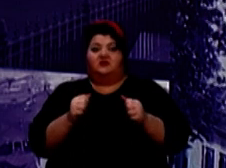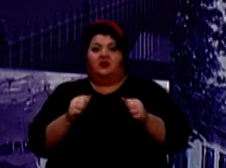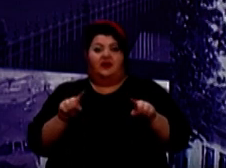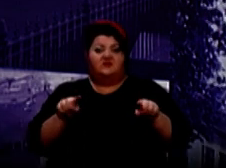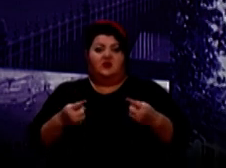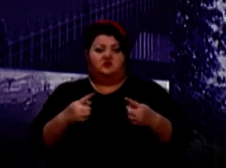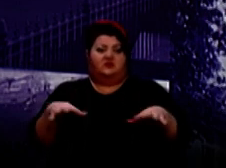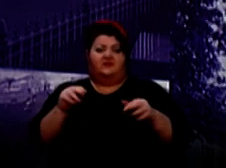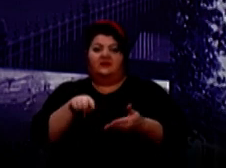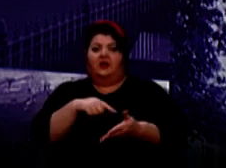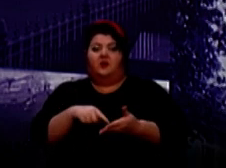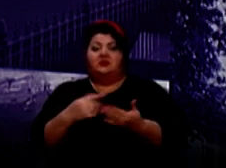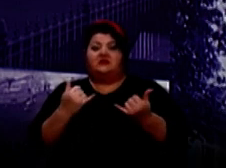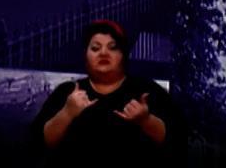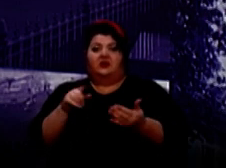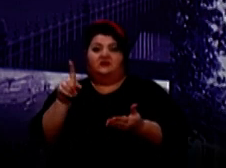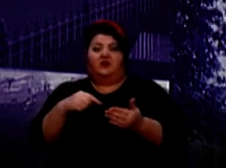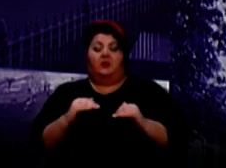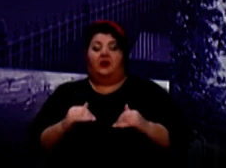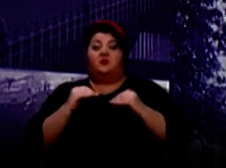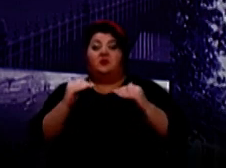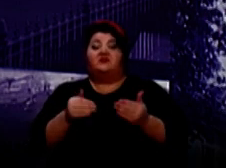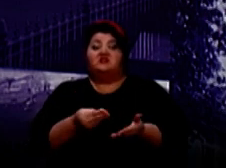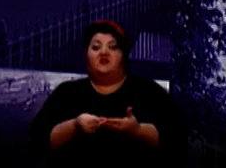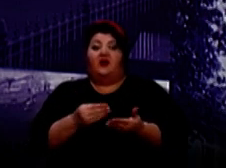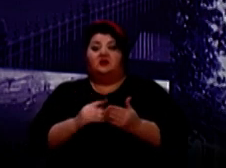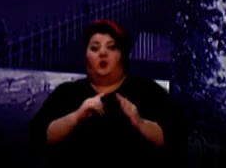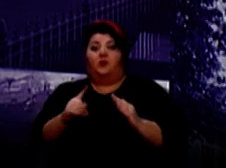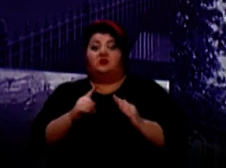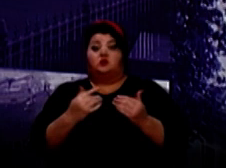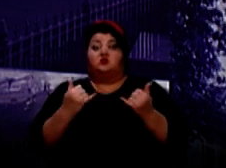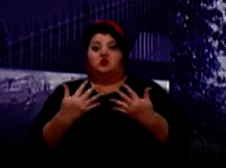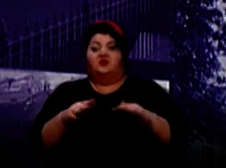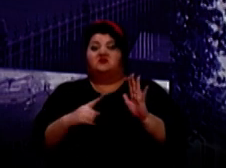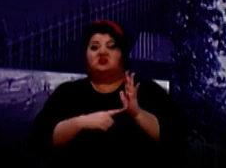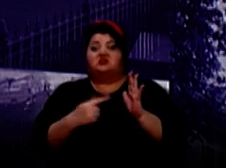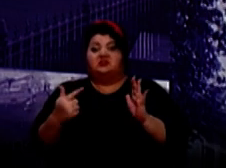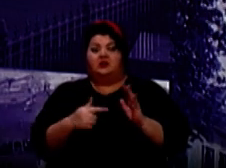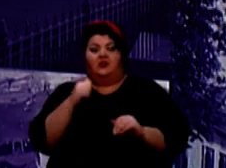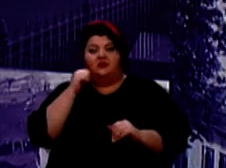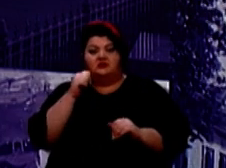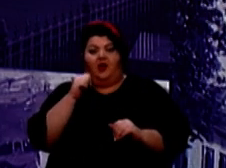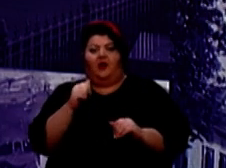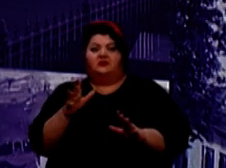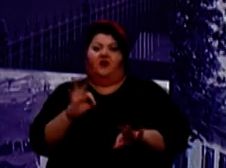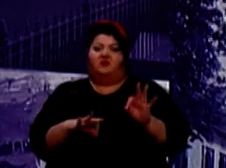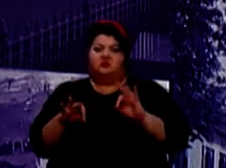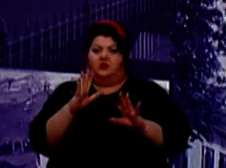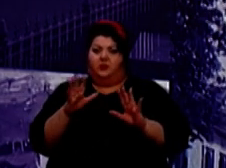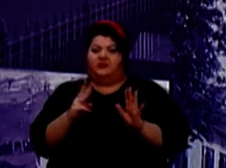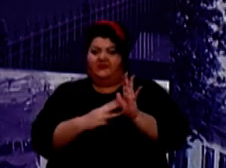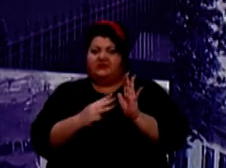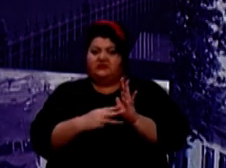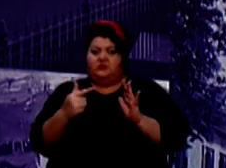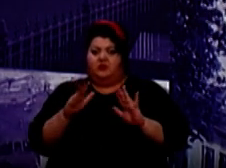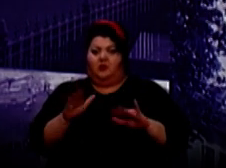місто і зараз вимагають підвищення вартості проїзду. Сьогодні це вже 6 гривень, завтра це буде восени 8 гривень,